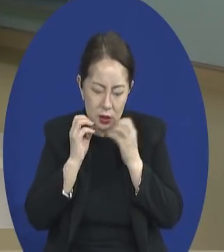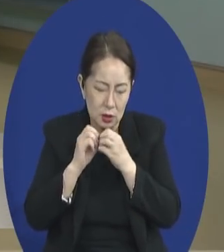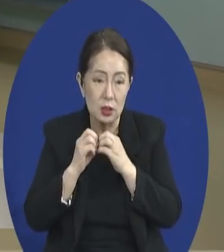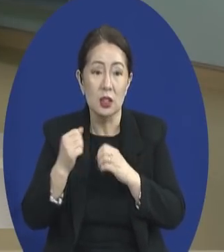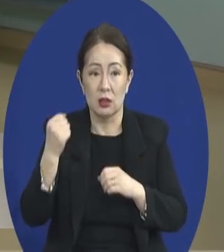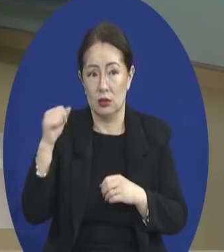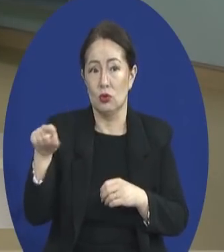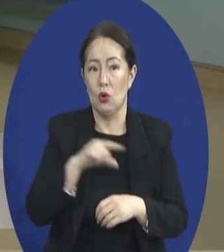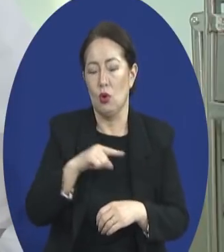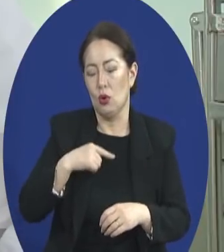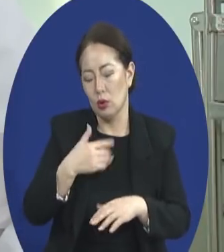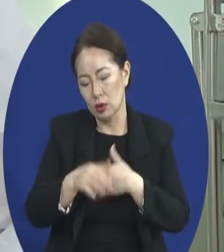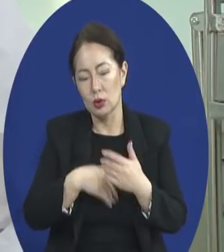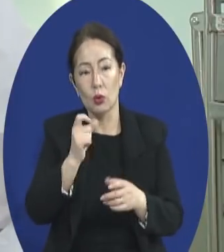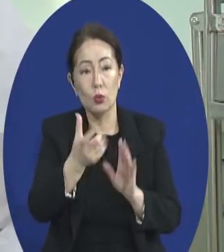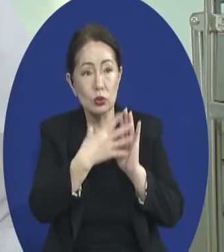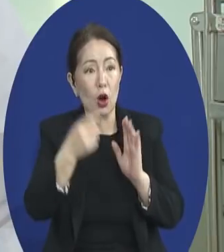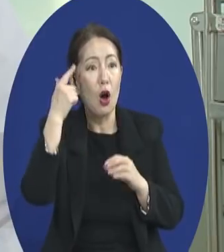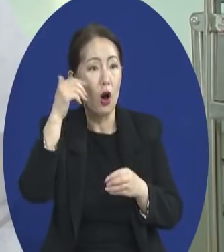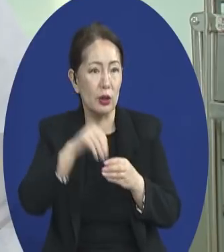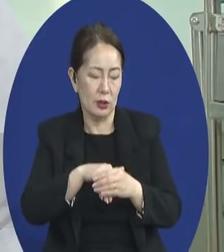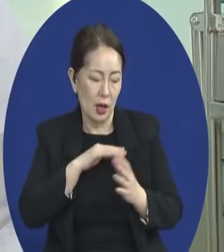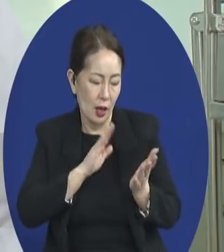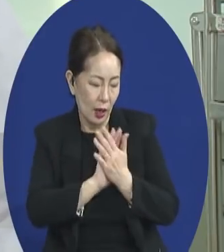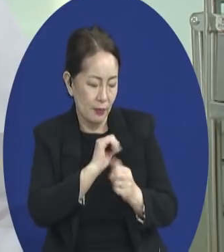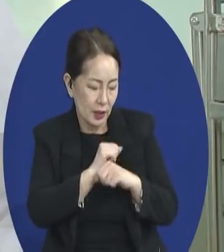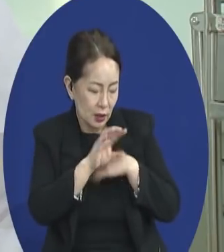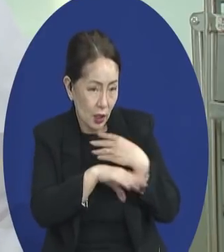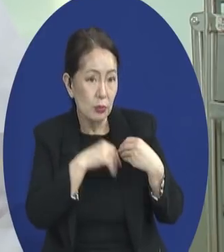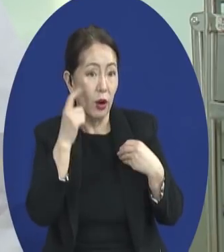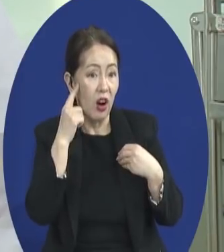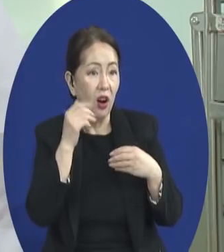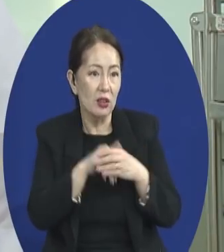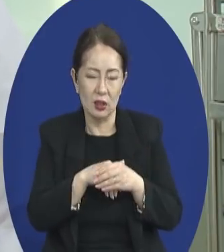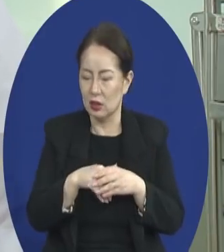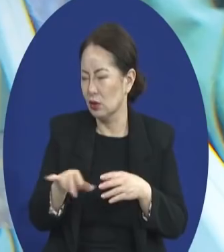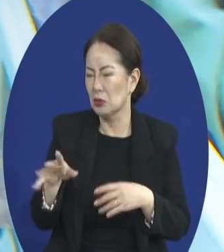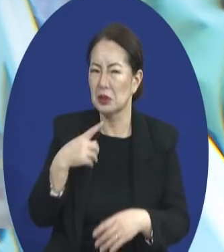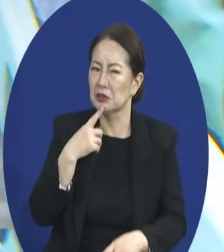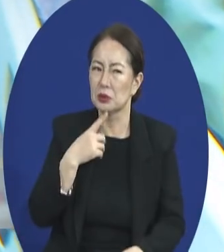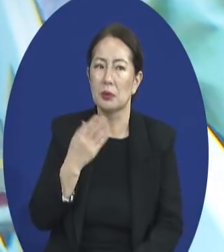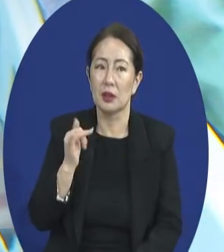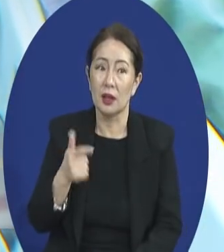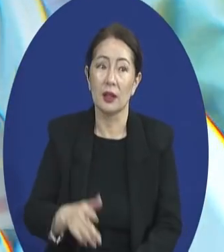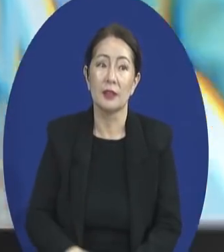байхгүй. Энийг бол хүмүүс ойлгох хэрэгтэй. Хамт ажилтны бид л ойлголоо. Тэгэхгүй бол их төвхтөө.